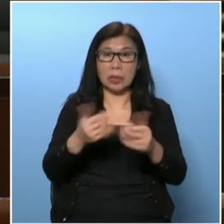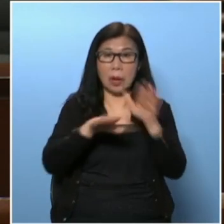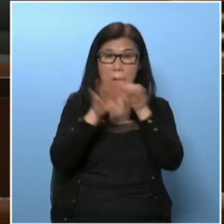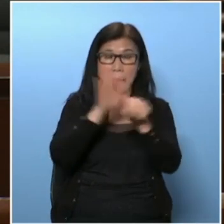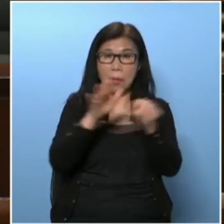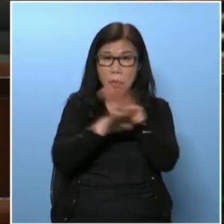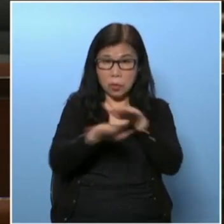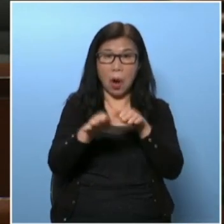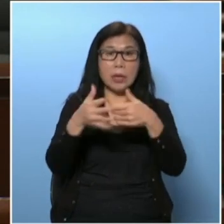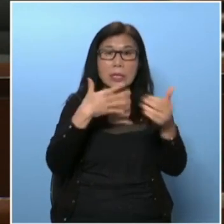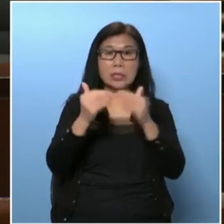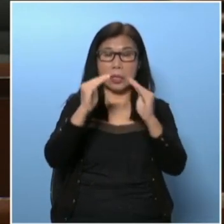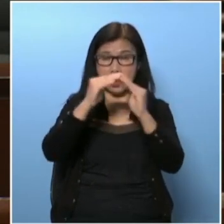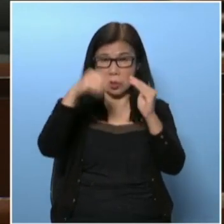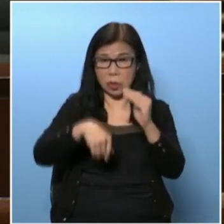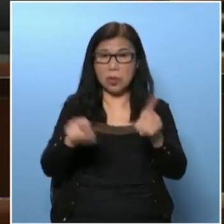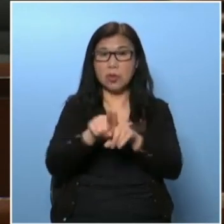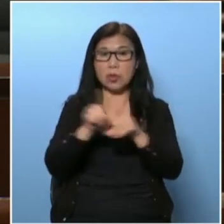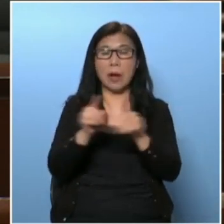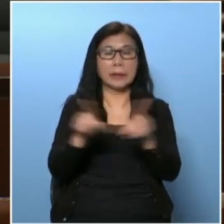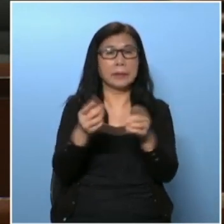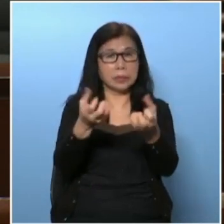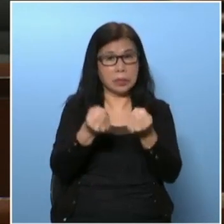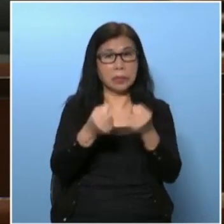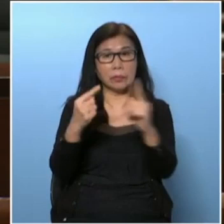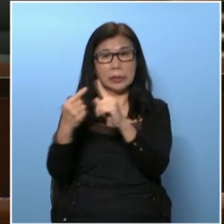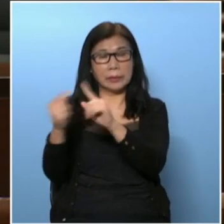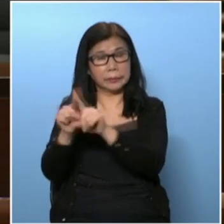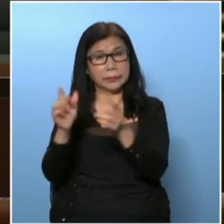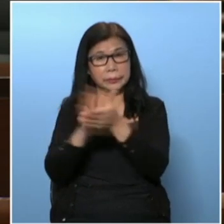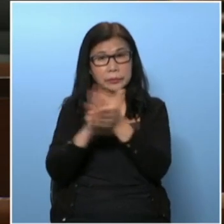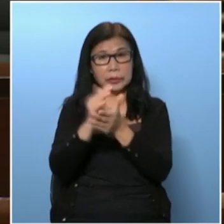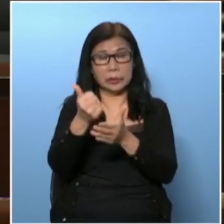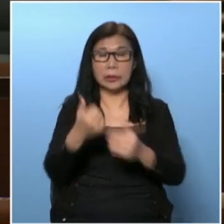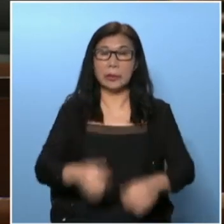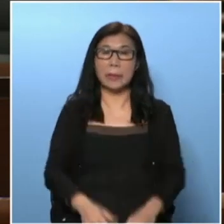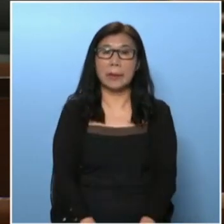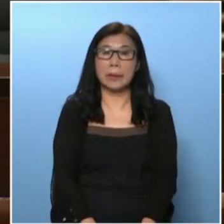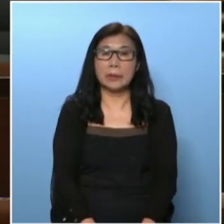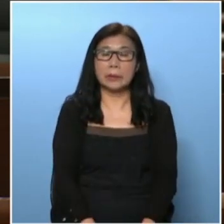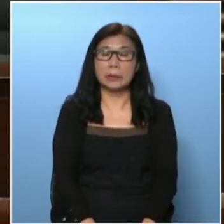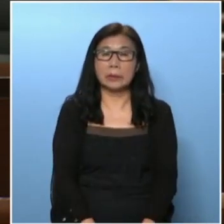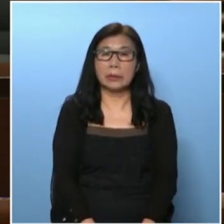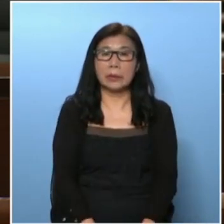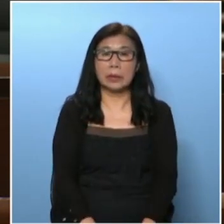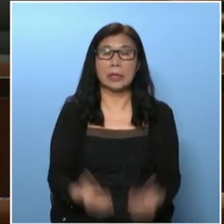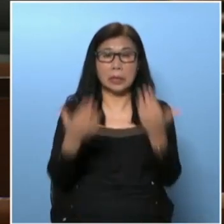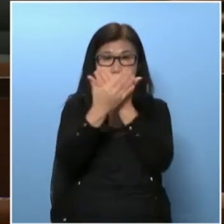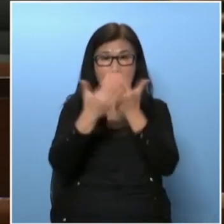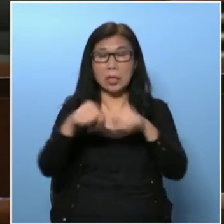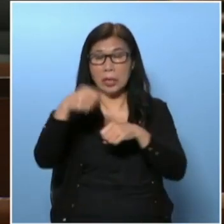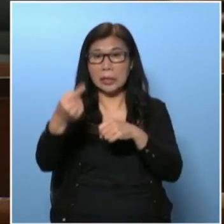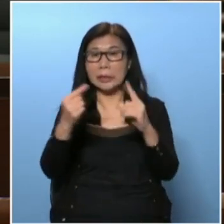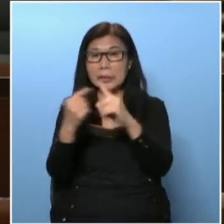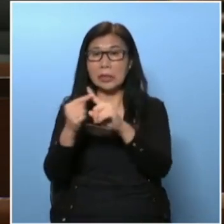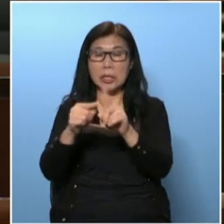安事務嘅工作上咧，佢認受性係相當之高。如果唔係嘅，你睇好多喺傳媒啊，或者其